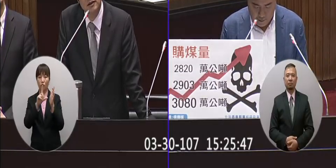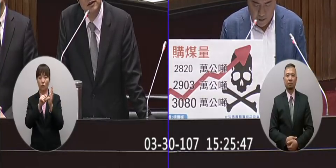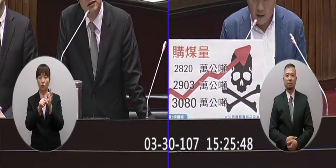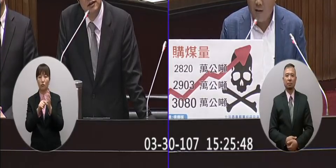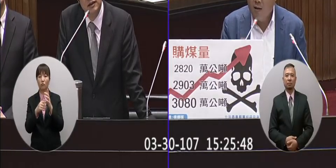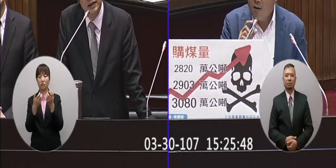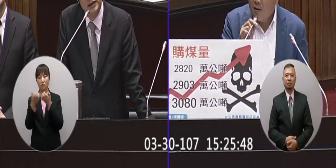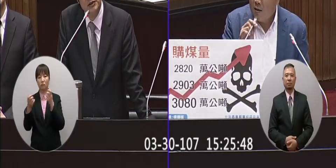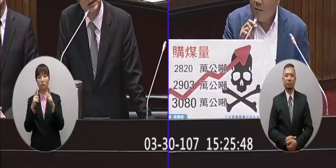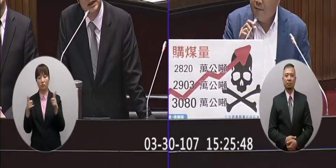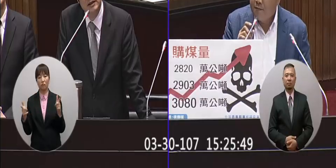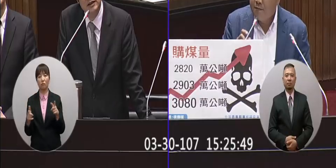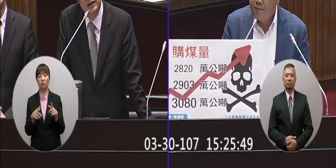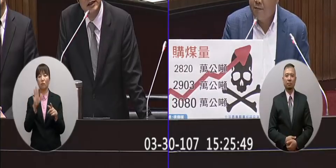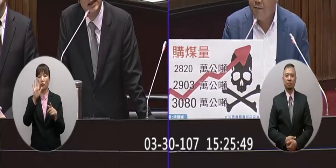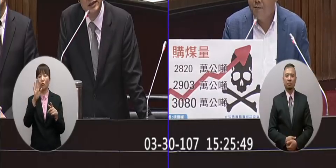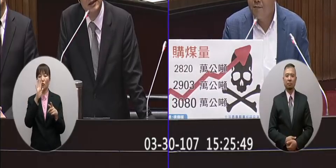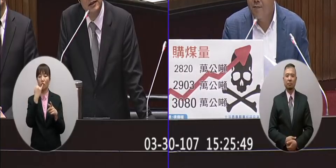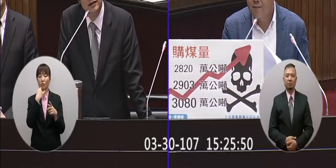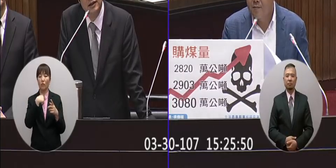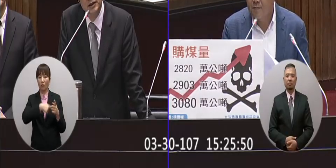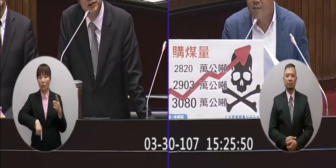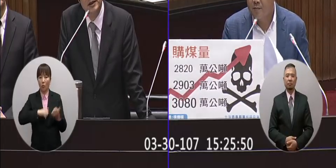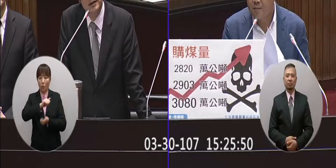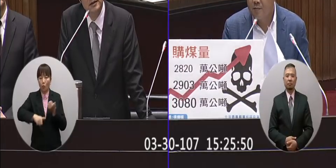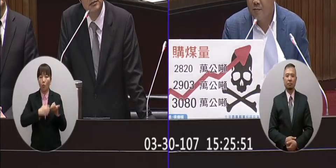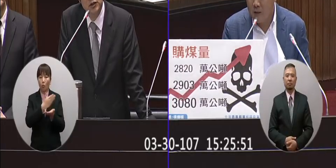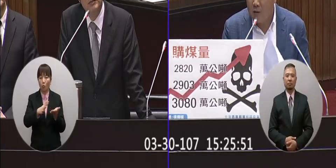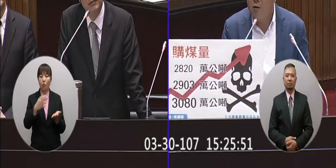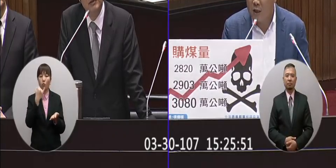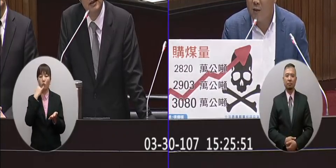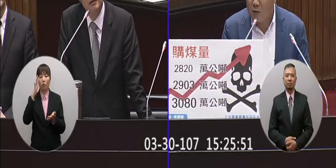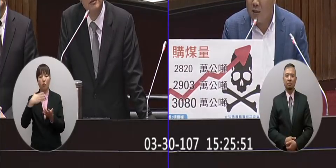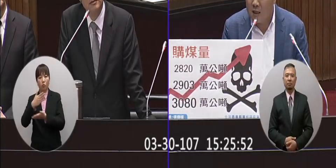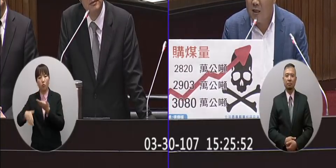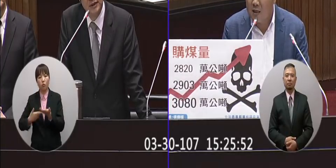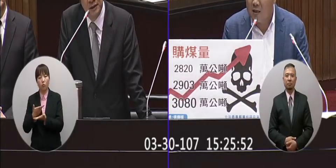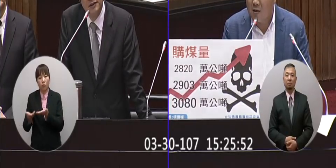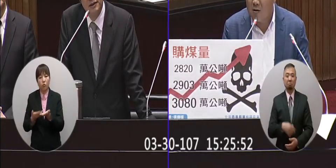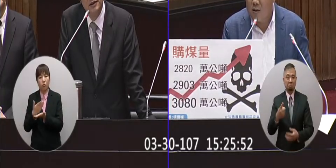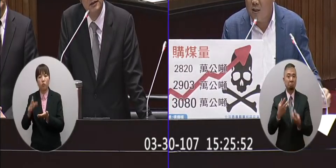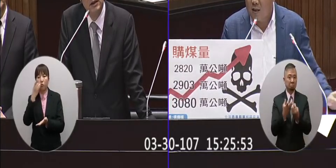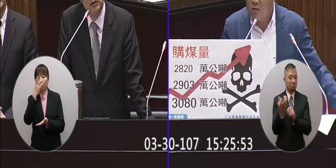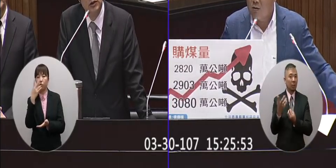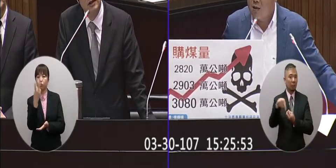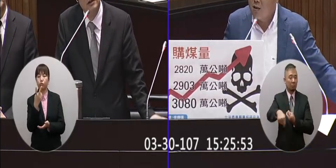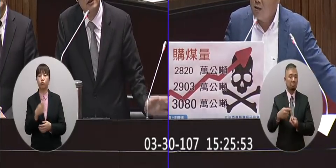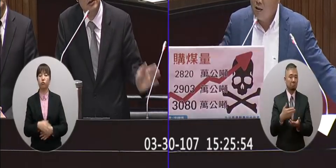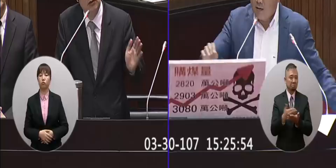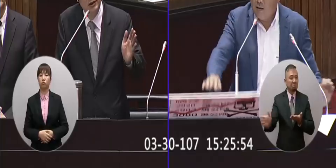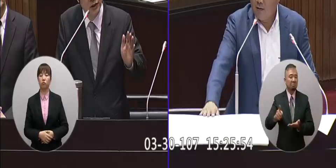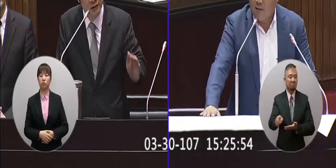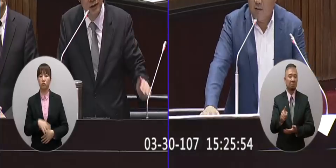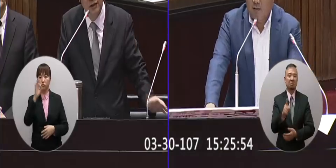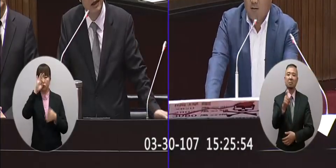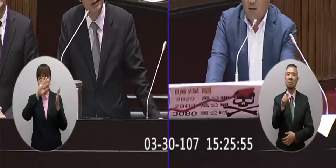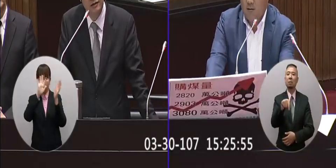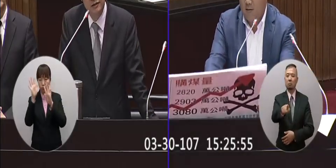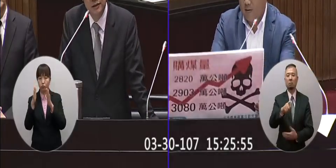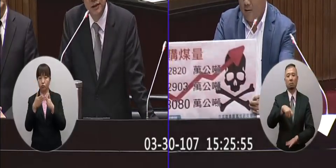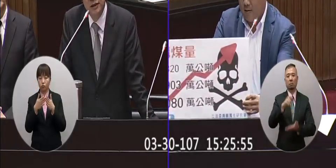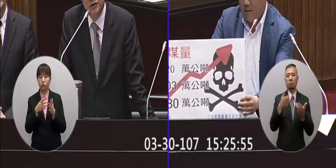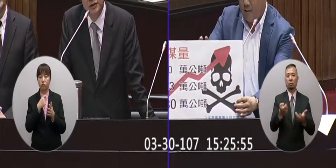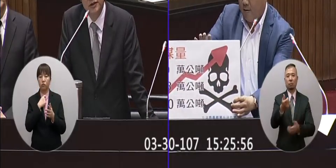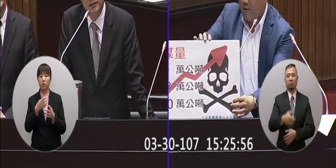间。那当然有一些是可以代谢的，那有些是没有办法， 有一些是不能代谢的哈。所以讲到重点， 所以完全是要